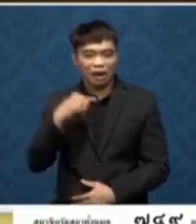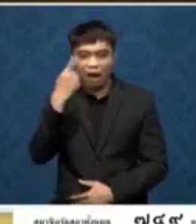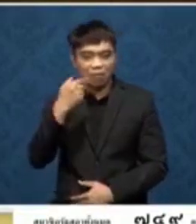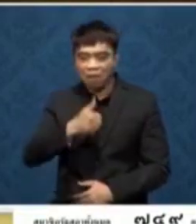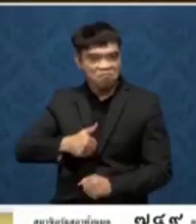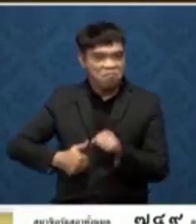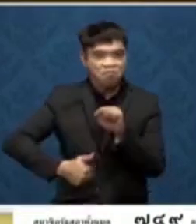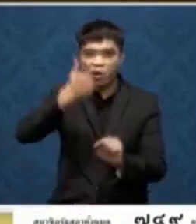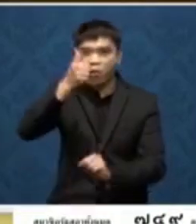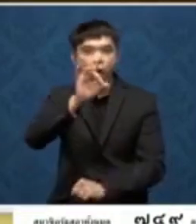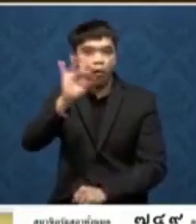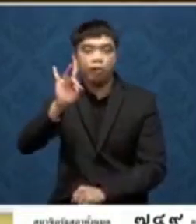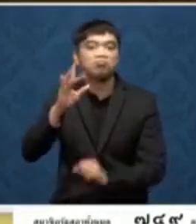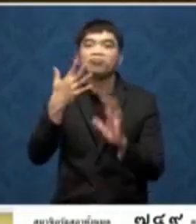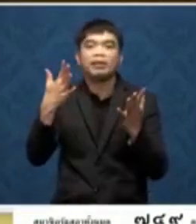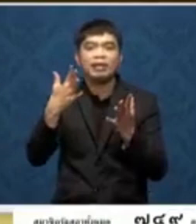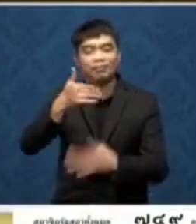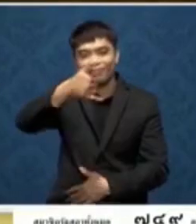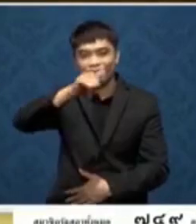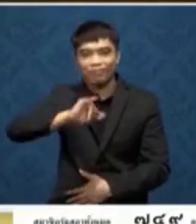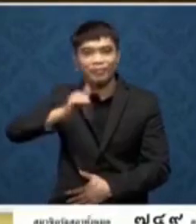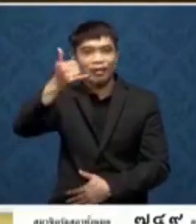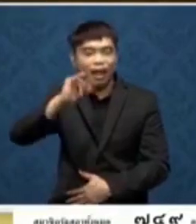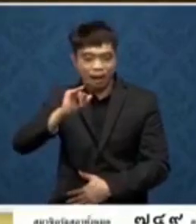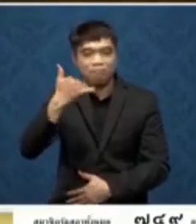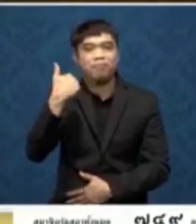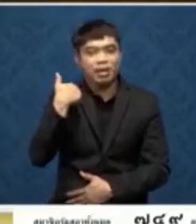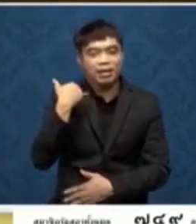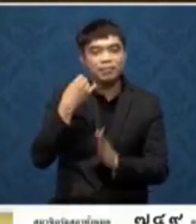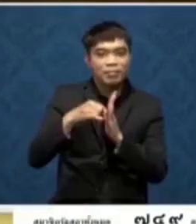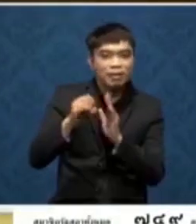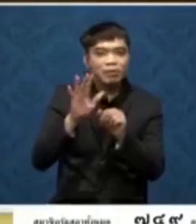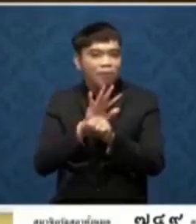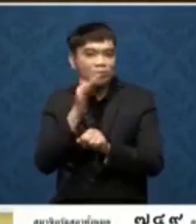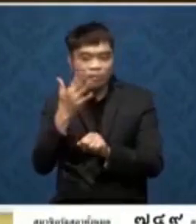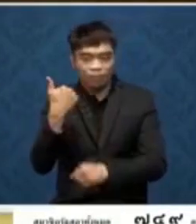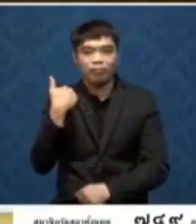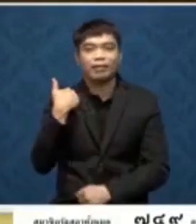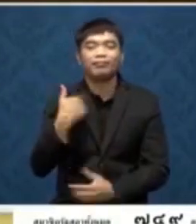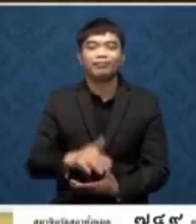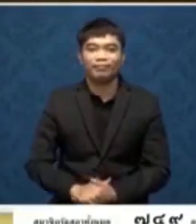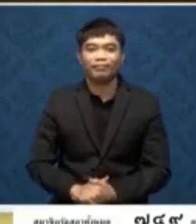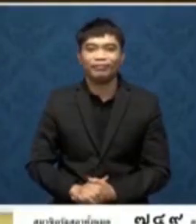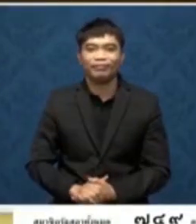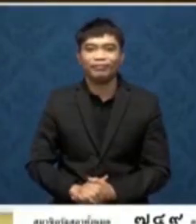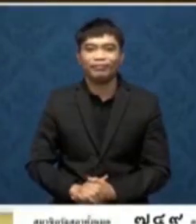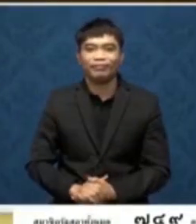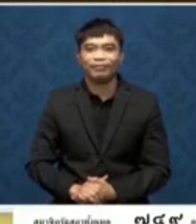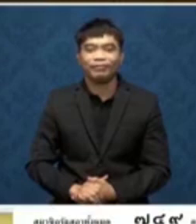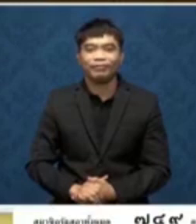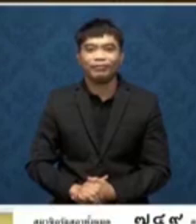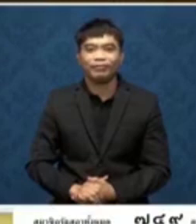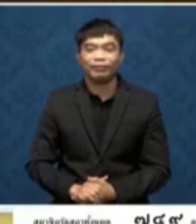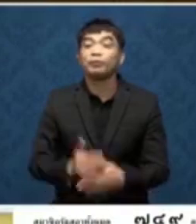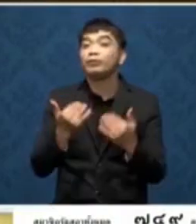องเลยนะครับในการเกิดเพราะเราก็เป็นมนุษย์ปุถุชนธรรมดา แต่อย่างไรก็ตามครับการประ